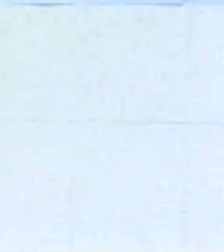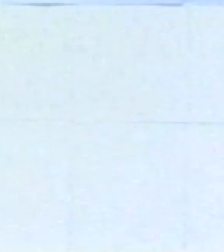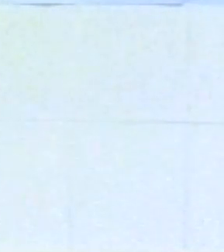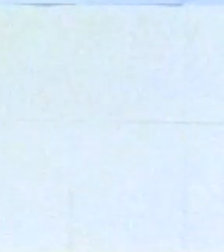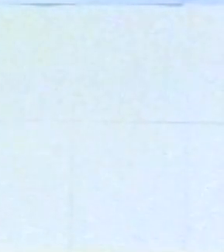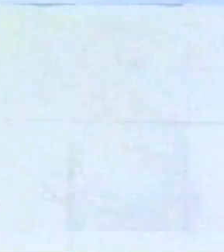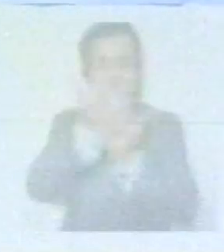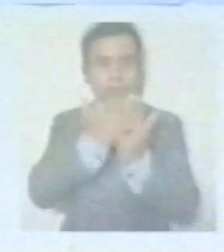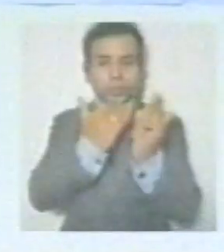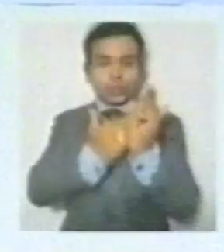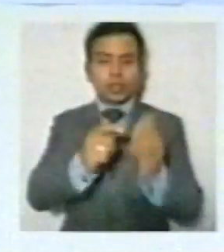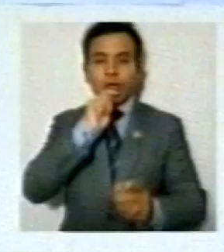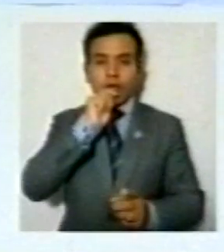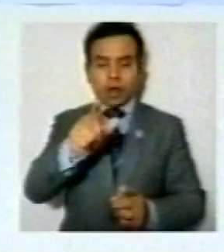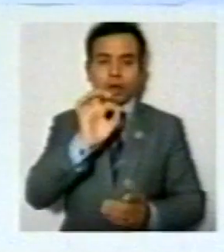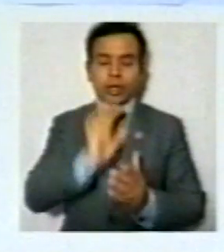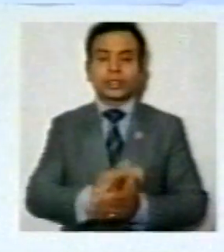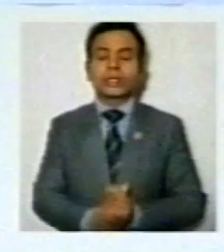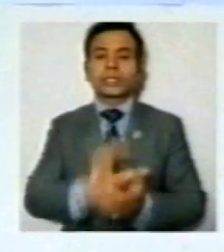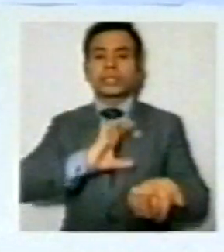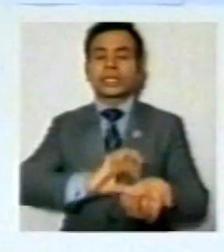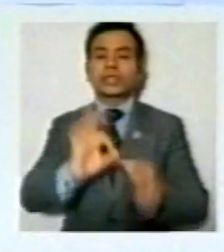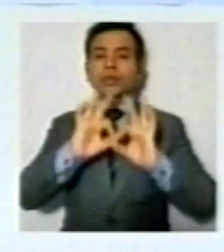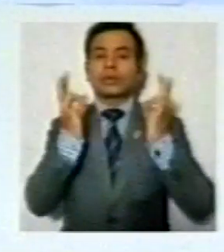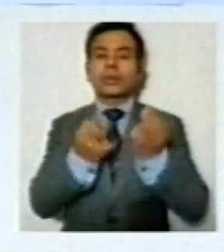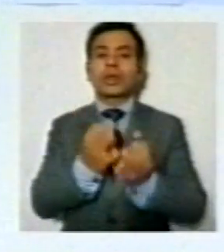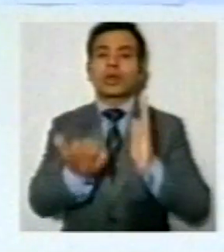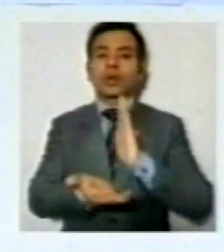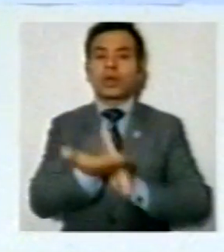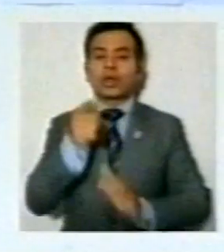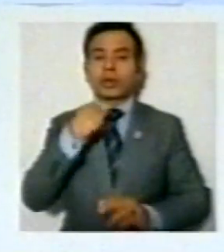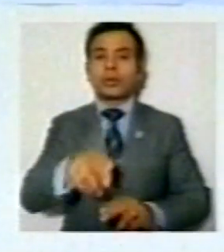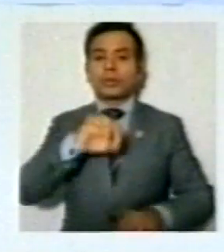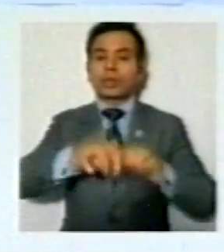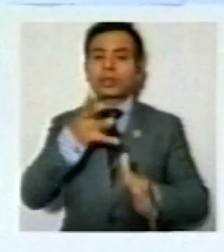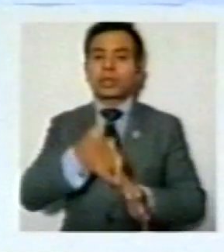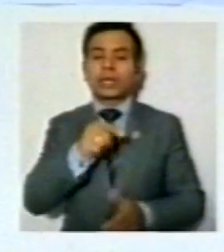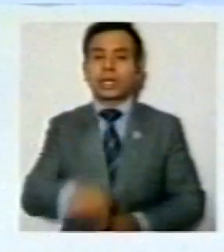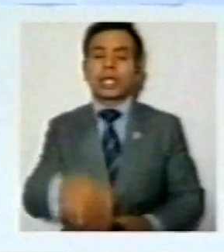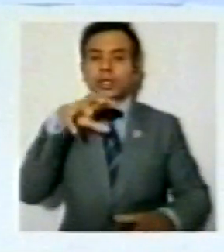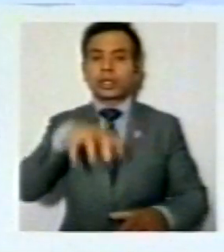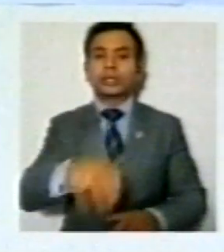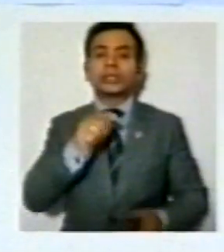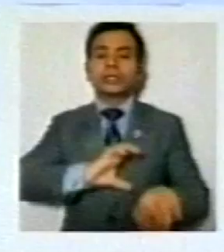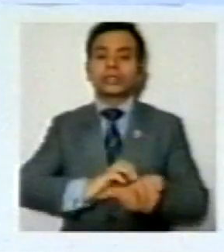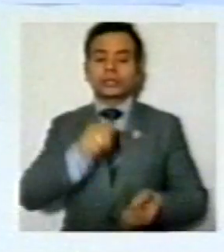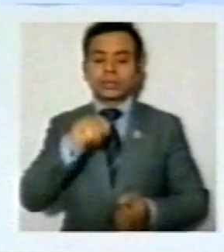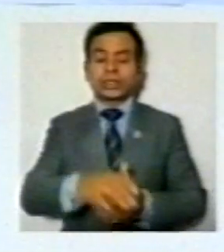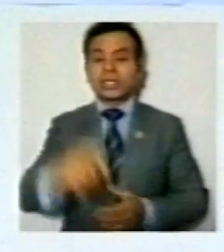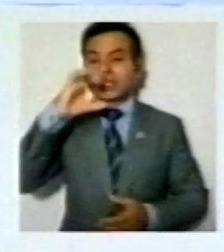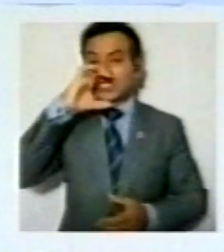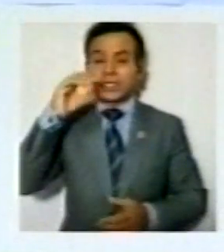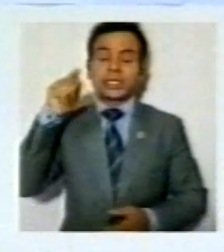পেশার জন্য একগুচ্ছ কারিগরি নির্দেশনা প্রস্তুত করা হয়েছে। স্বাস্থ্য ও পরিবার কল্যাণ মন্ত্রণালয় কর্তৃক